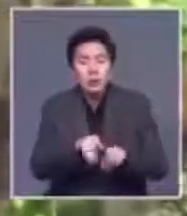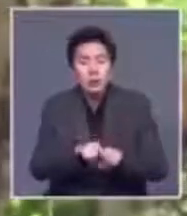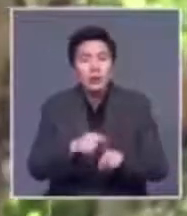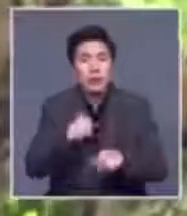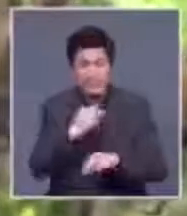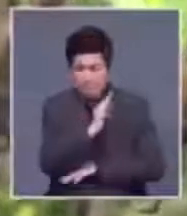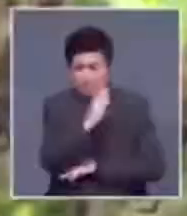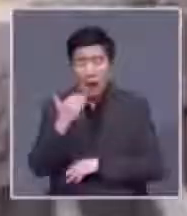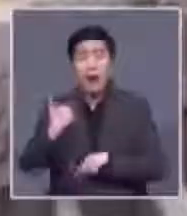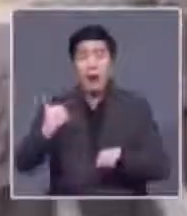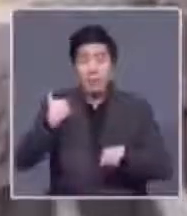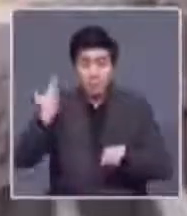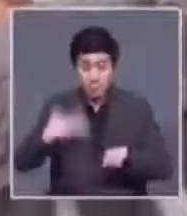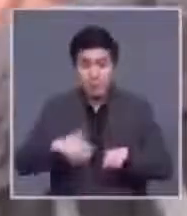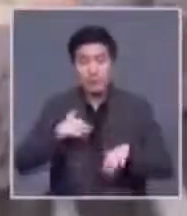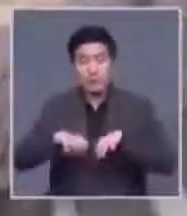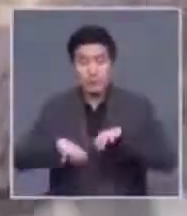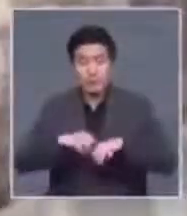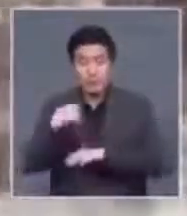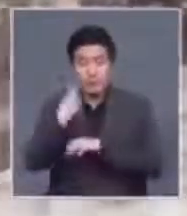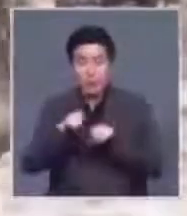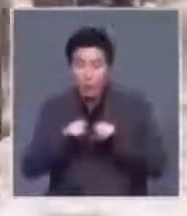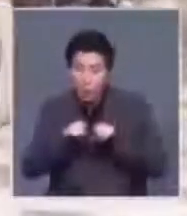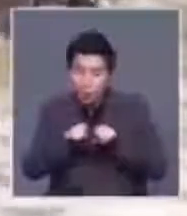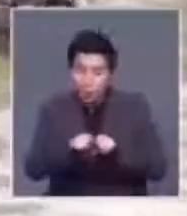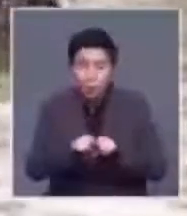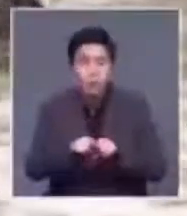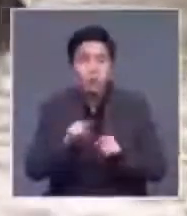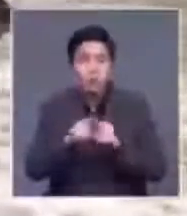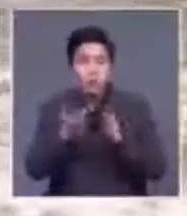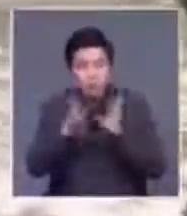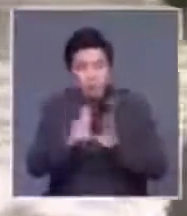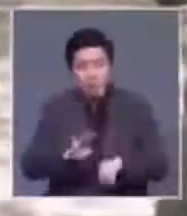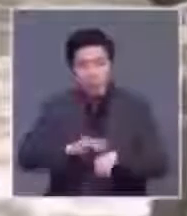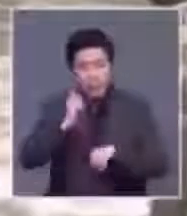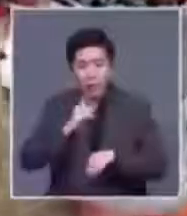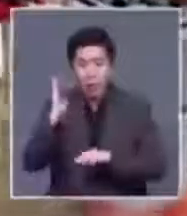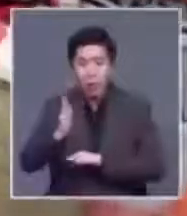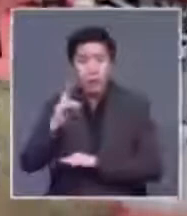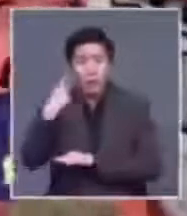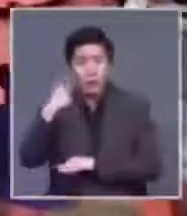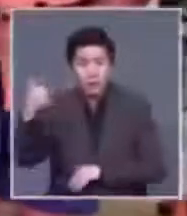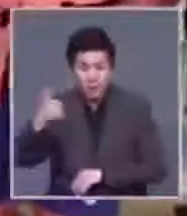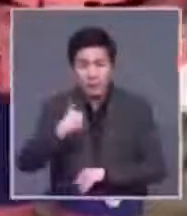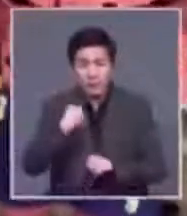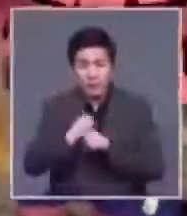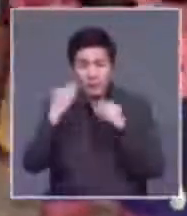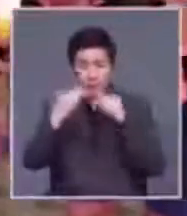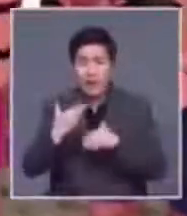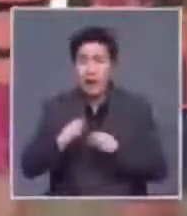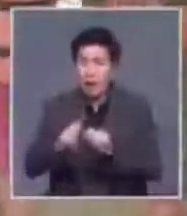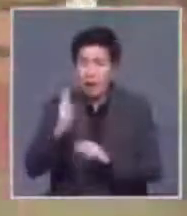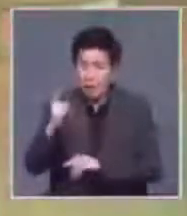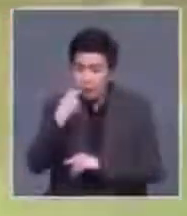นเนี่ยเราควรจะจัดการเรื่องของการท่องเที่ยวด้วยโดยเฉพาะในเรื่องของการเที่ยวเชิงนิเวศเวลานักท่องเที่ยวมาเนี่ยเราจะมีกิจกรรมให้นักท่องเที่ยวเนี่ย